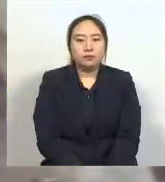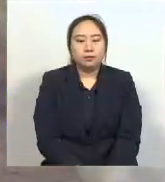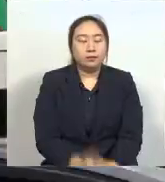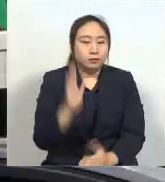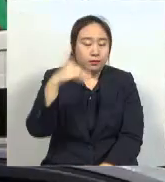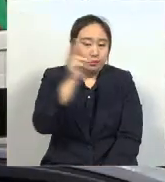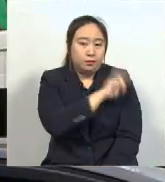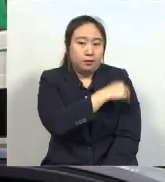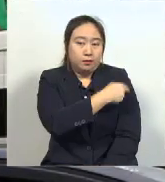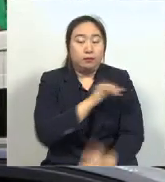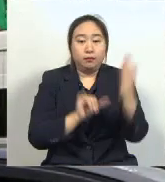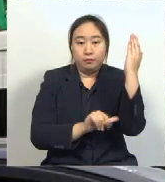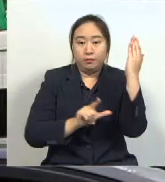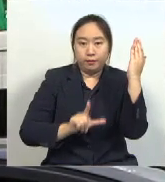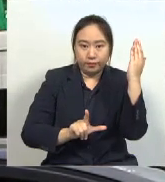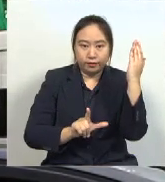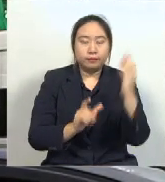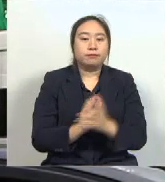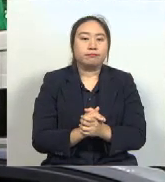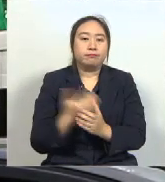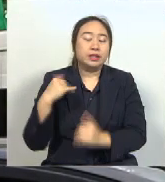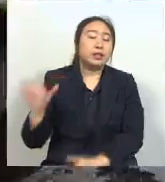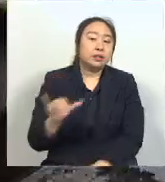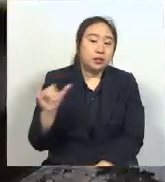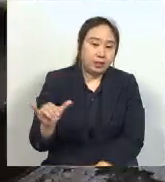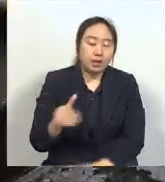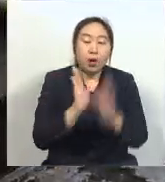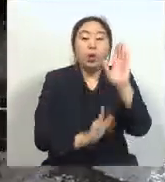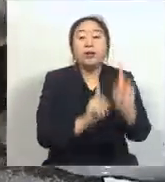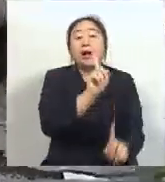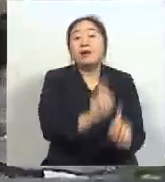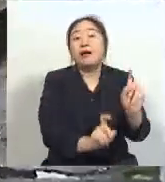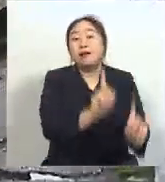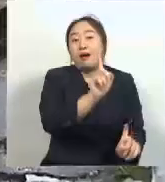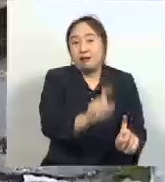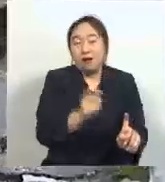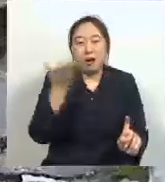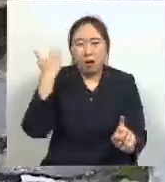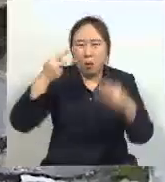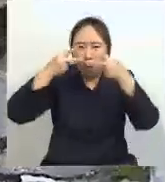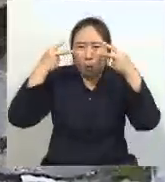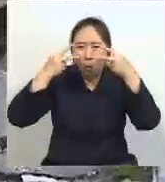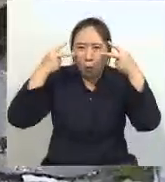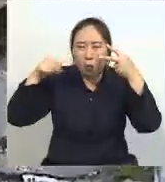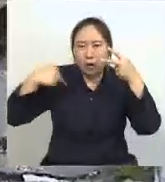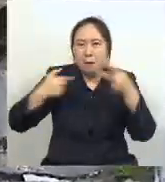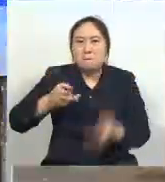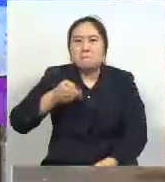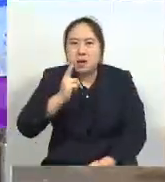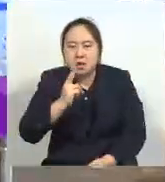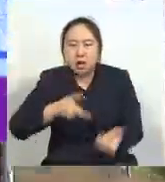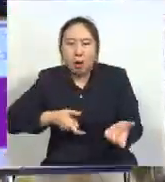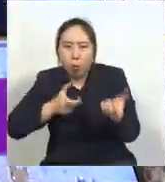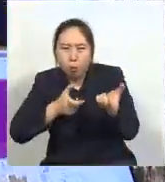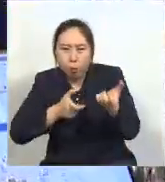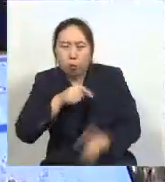ไปกันที่โรงพยาบาลยะลานะคะซึ่งญาติพี่น้องของผู้เสียชีวิตจากเหตุการณ์คนร้ายใช้อาวุธปืนสง